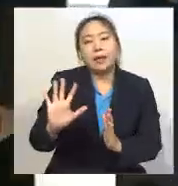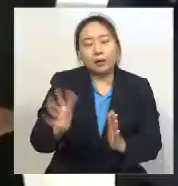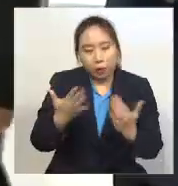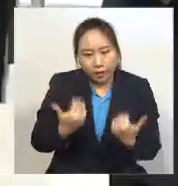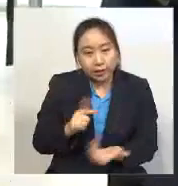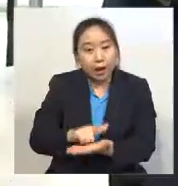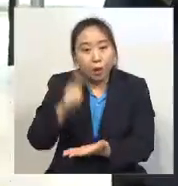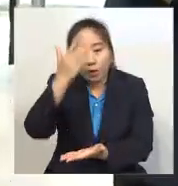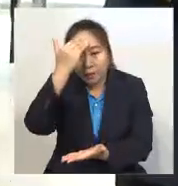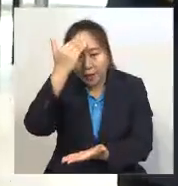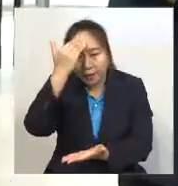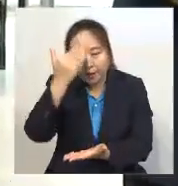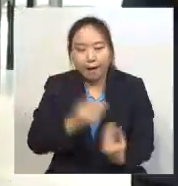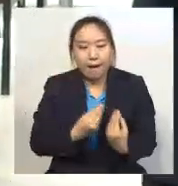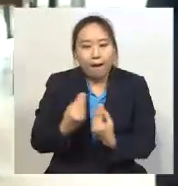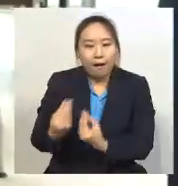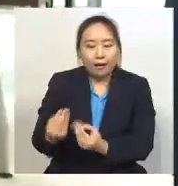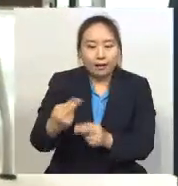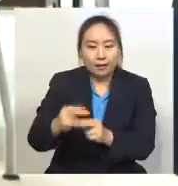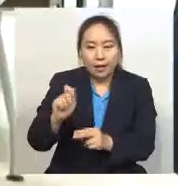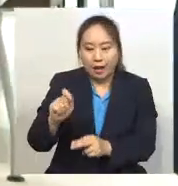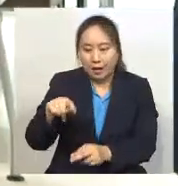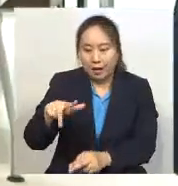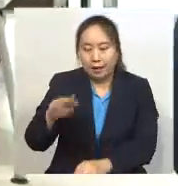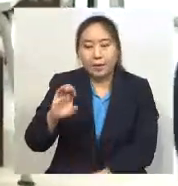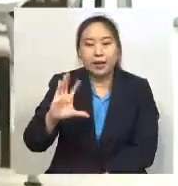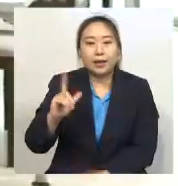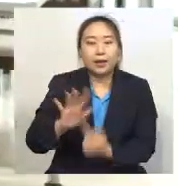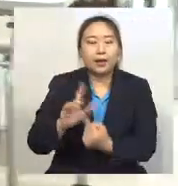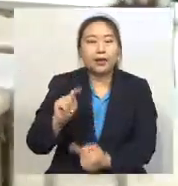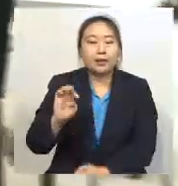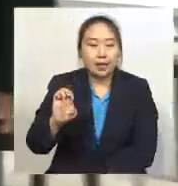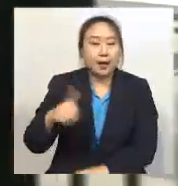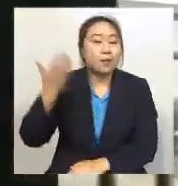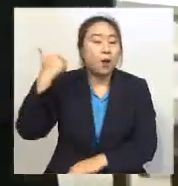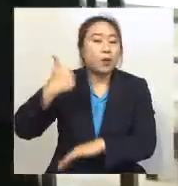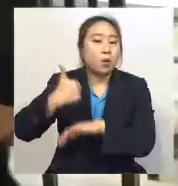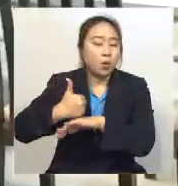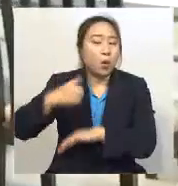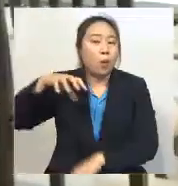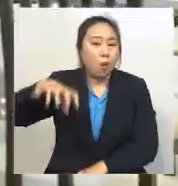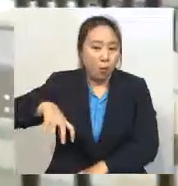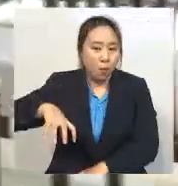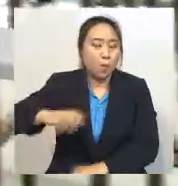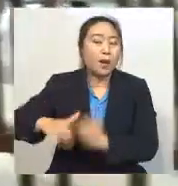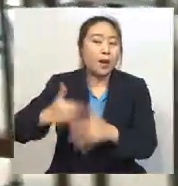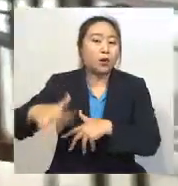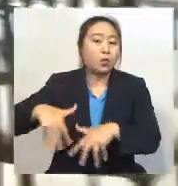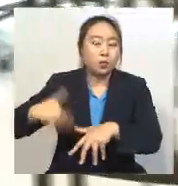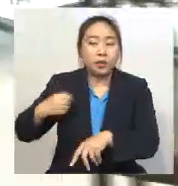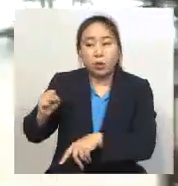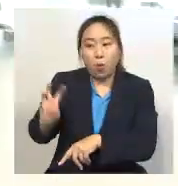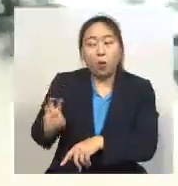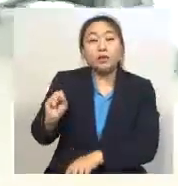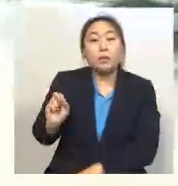นะคะก็จะส่งผลให้นายอภิชาติโตดิลกเวชอดีตอธิบดีกรมพัฒนาชุมชนซึ่งอยู่ในรายชื่อสว.สำรอง